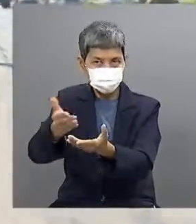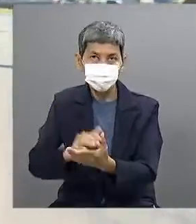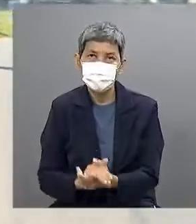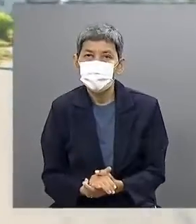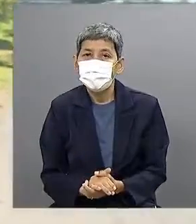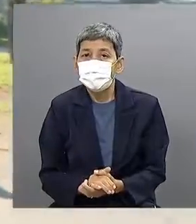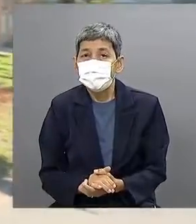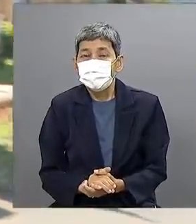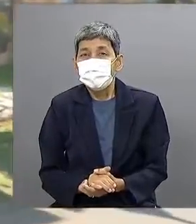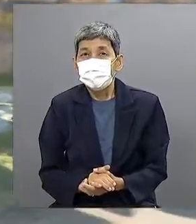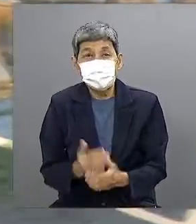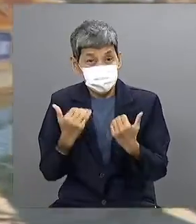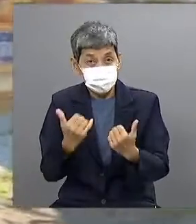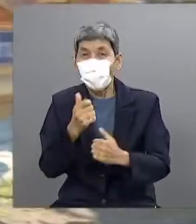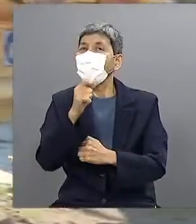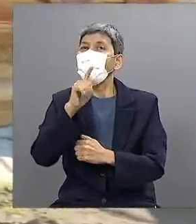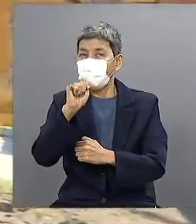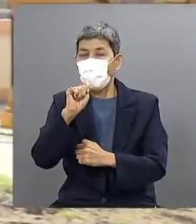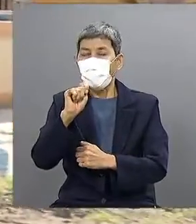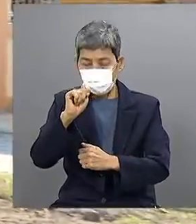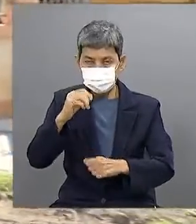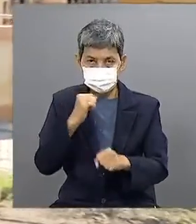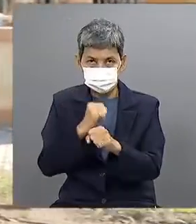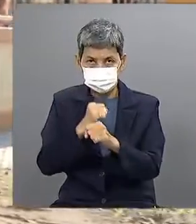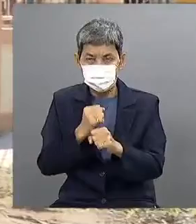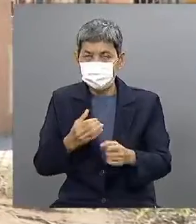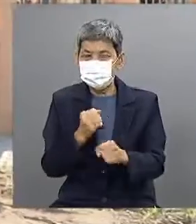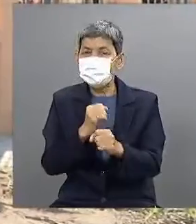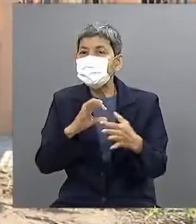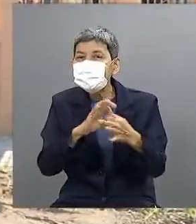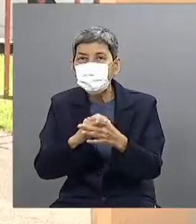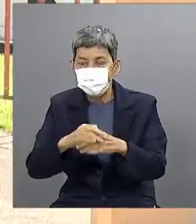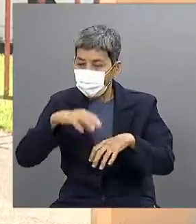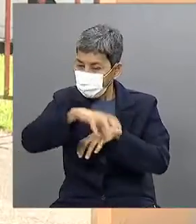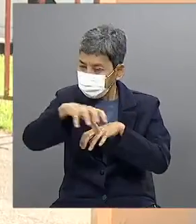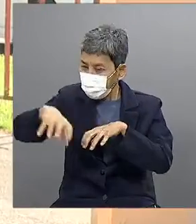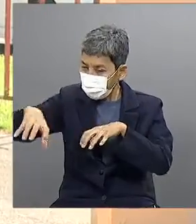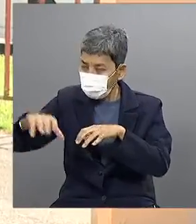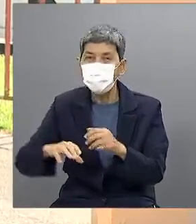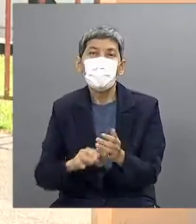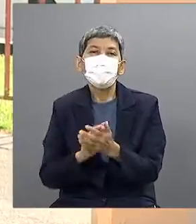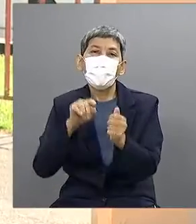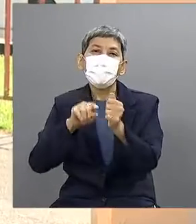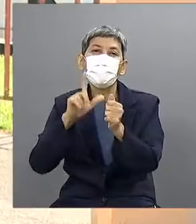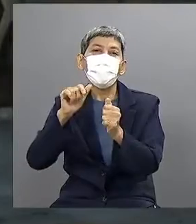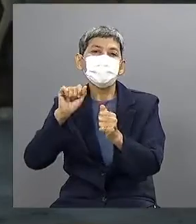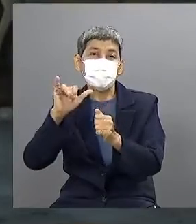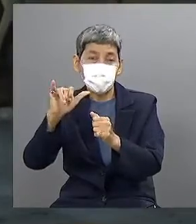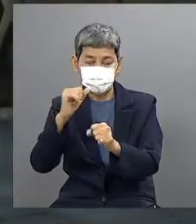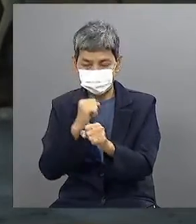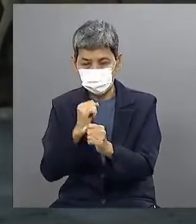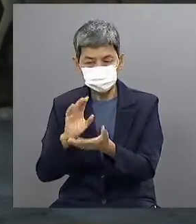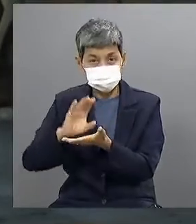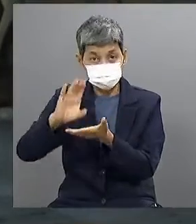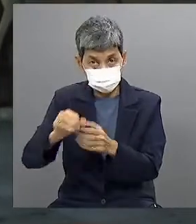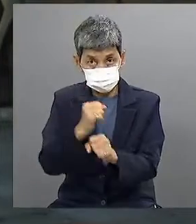ปัจจุบันอบต.โป่งผายังถือเป็นพื้นที่รองรับการขยายเมืองของเมืองแม่สายและเป็นพื้นที่รองรับการลงทุนทำ